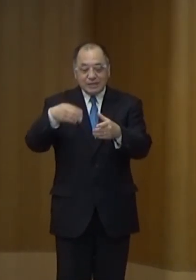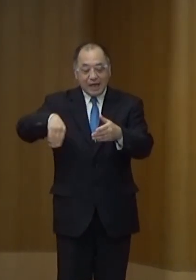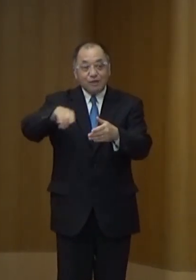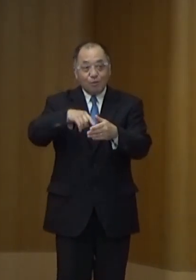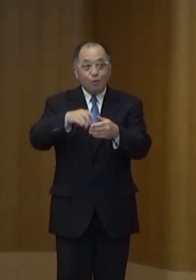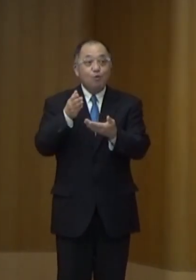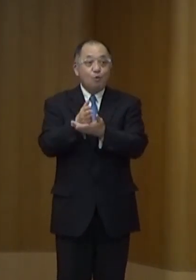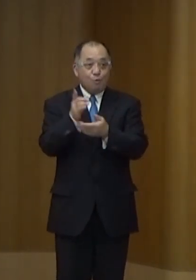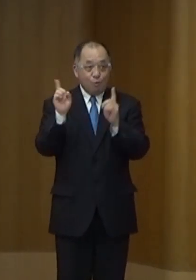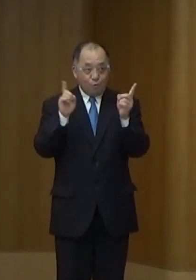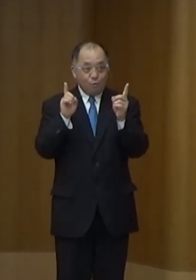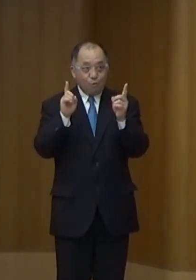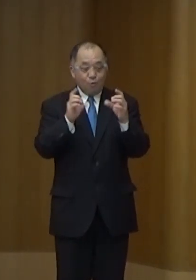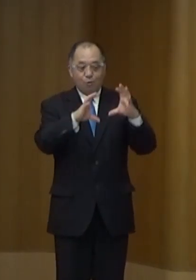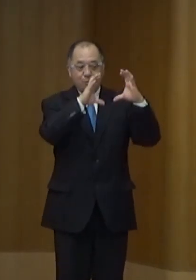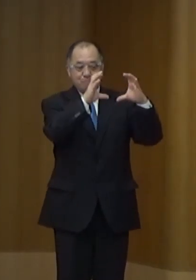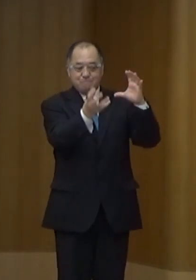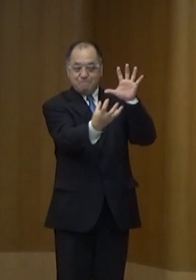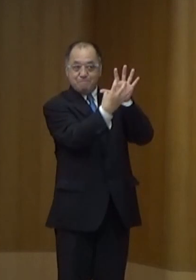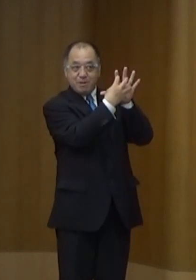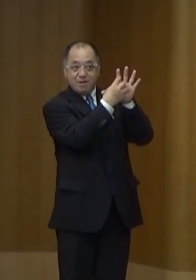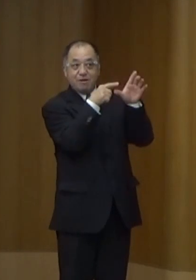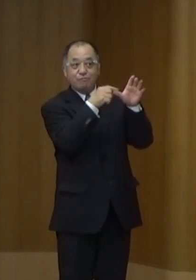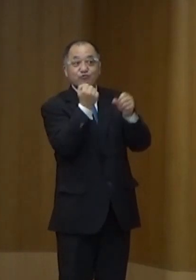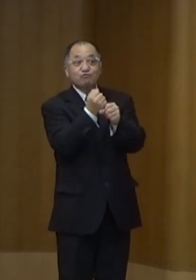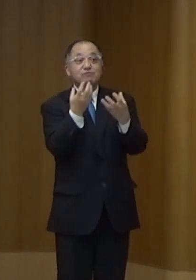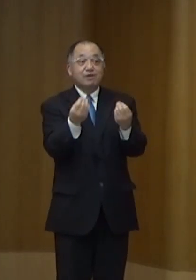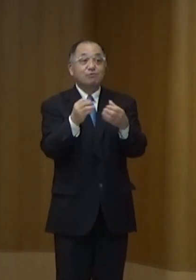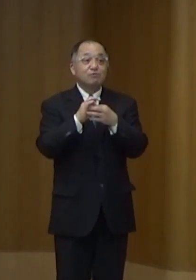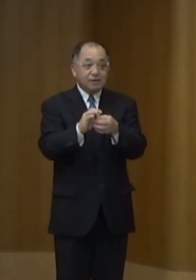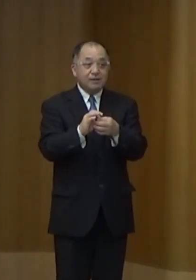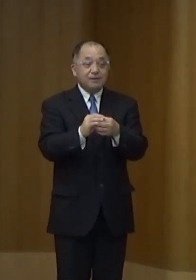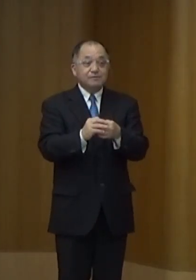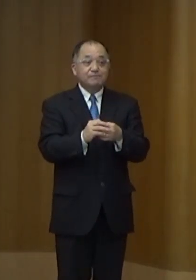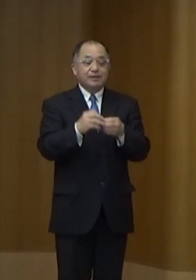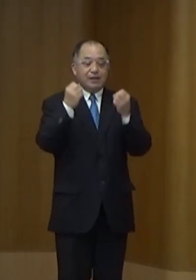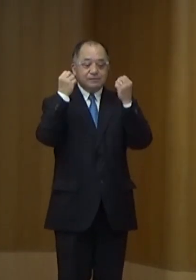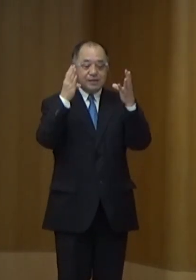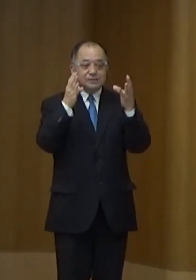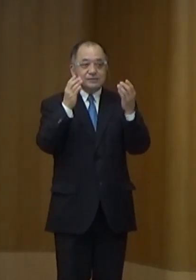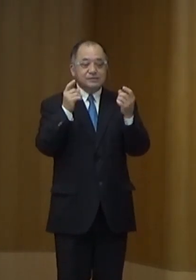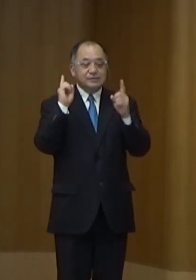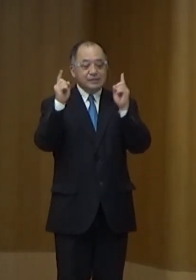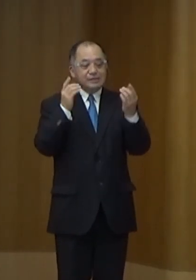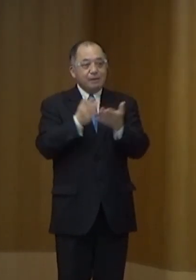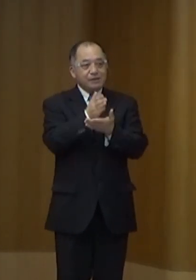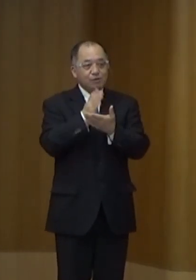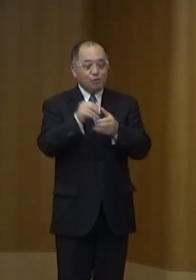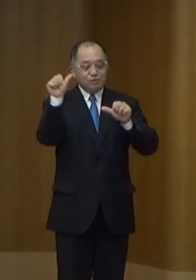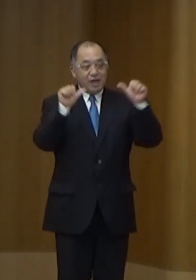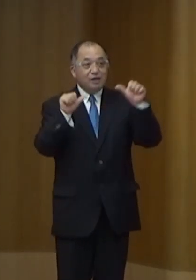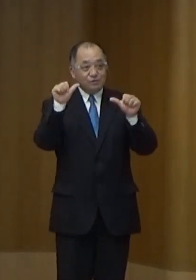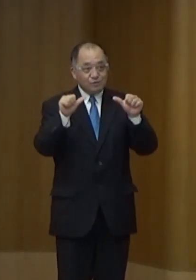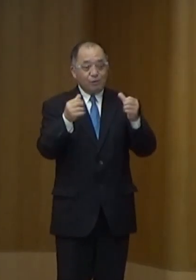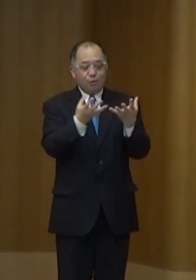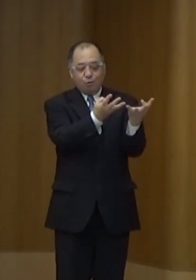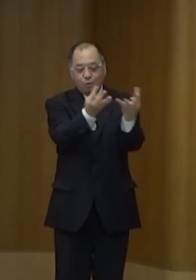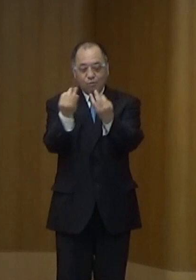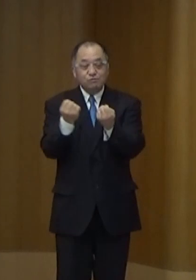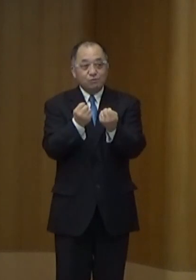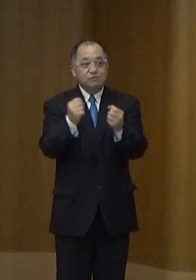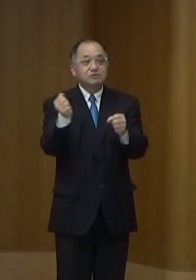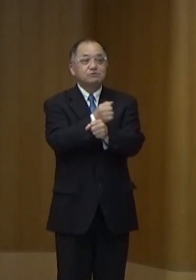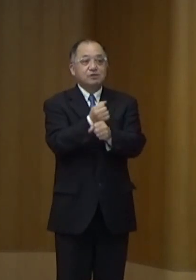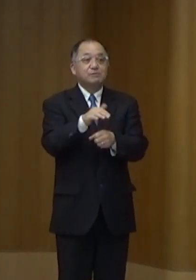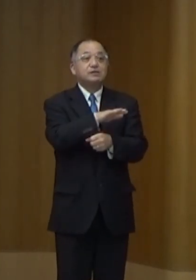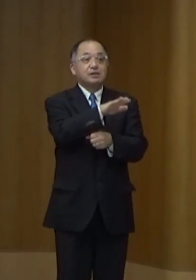るピクトグラムを作成をいたしましたので、ぜひ新しい旅のスタイルに取り組む多くの事業者の皆様に、